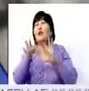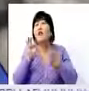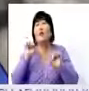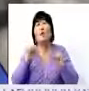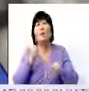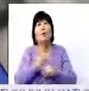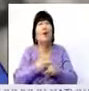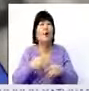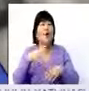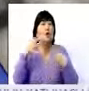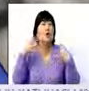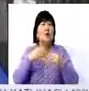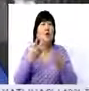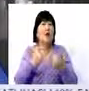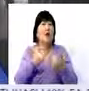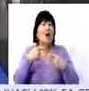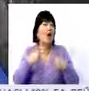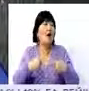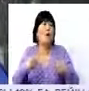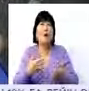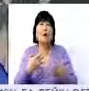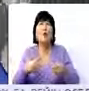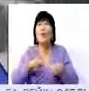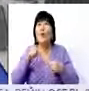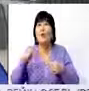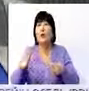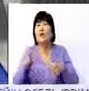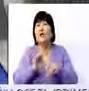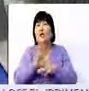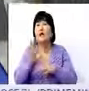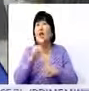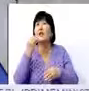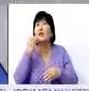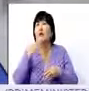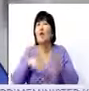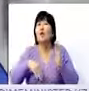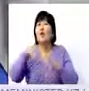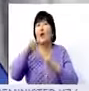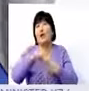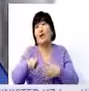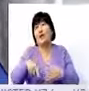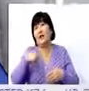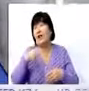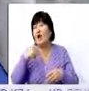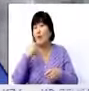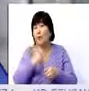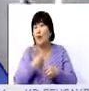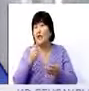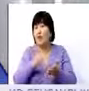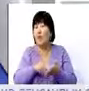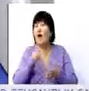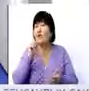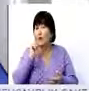бар. Тондардың санының көптігі мен алуан түрлігі өз алдына өндірушілер сапасының да жоғары екенін айтады. Бастысы бағасы